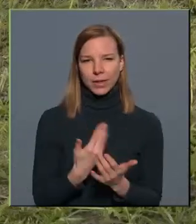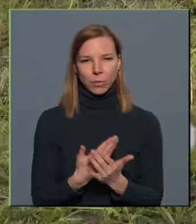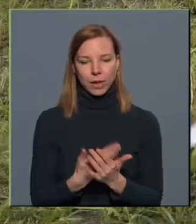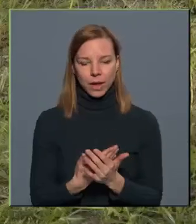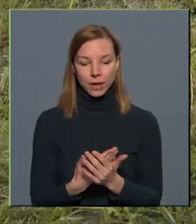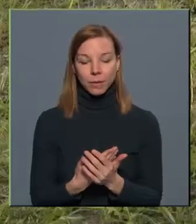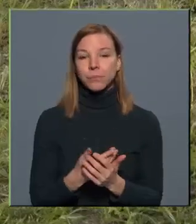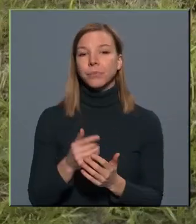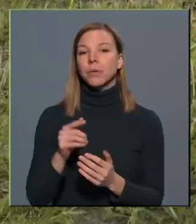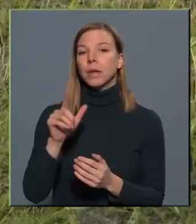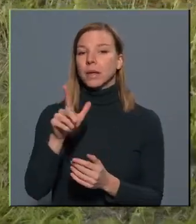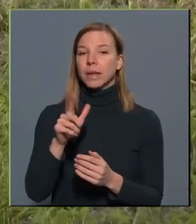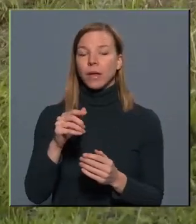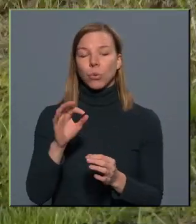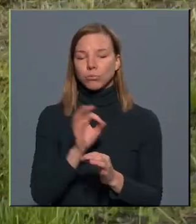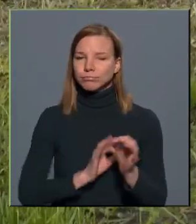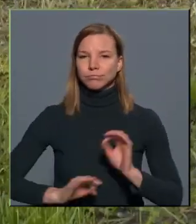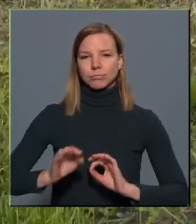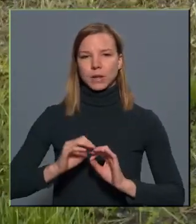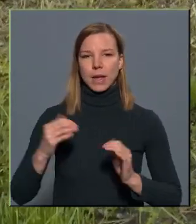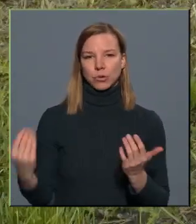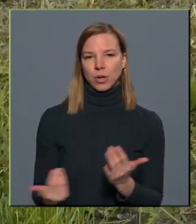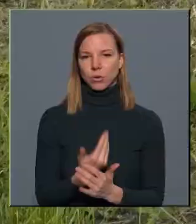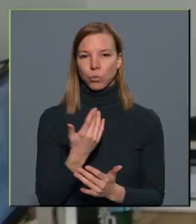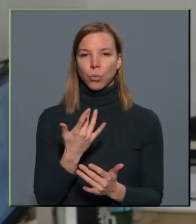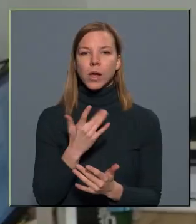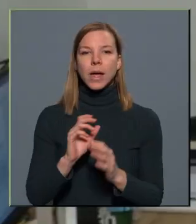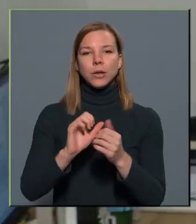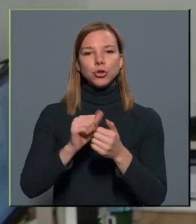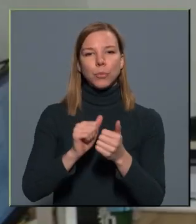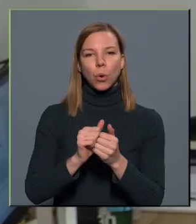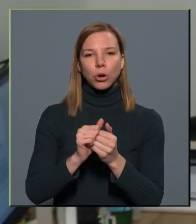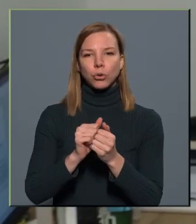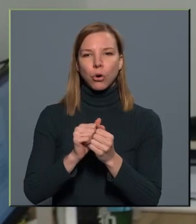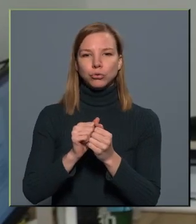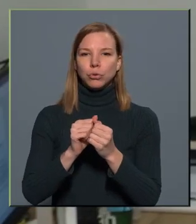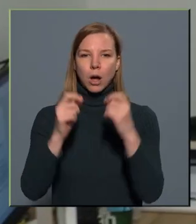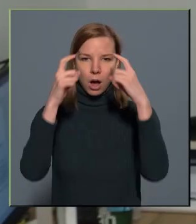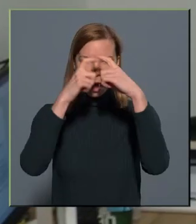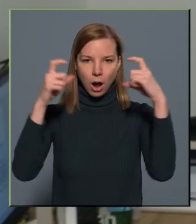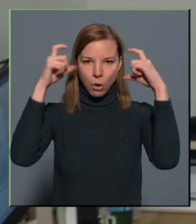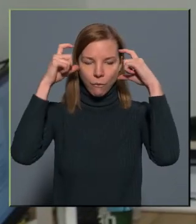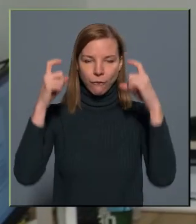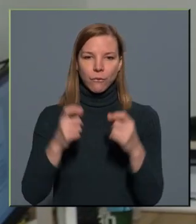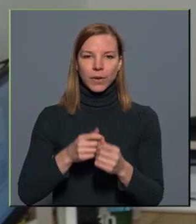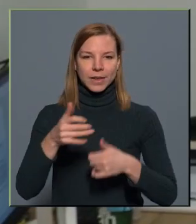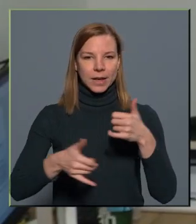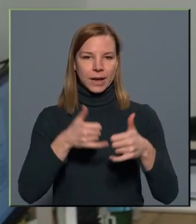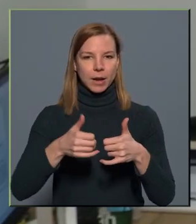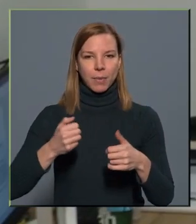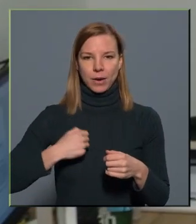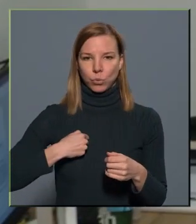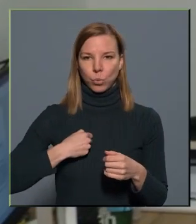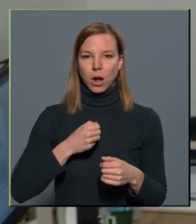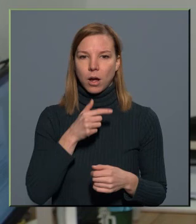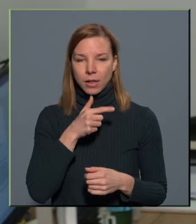új rendezvény lesz, egy sportos halloweeni kerékpáros túra lesz majd októberben, amit a kőbányai bringásokkal együtt fogunk tartani, egy